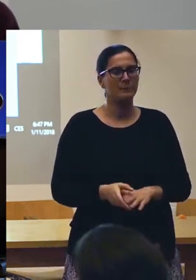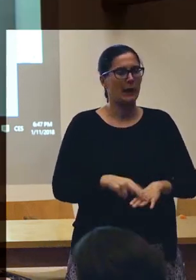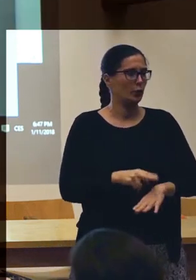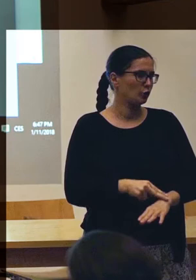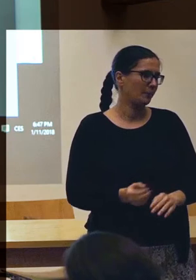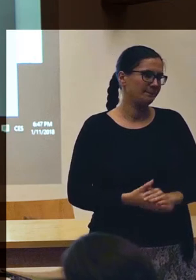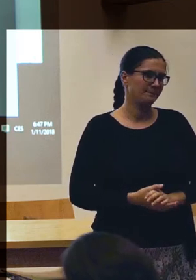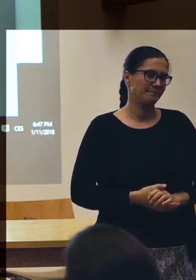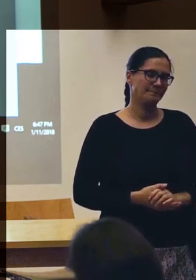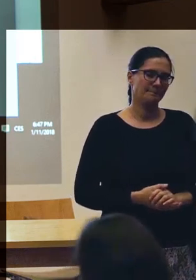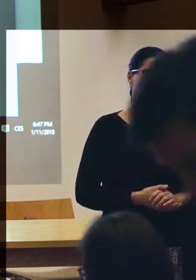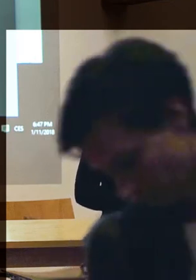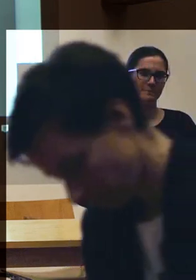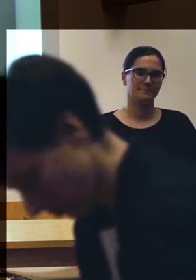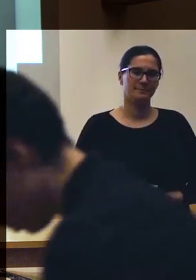zase.